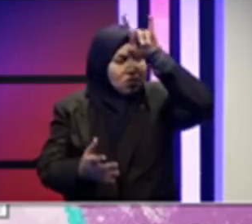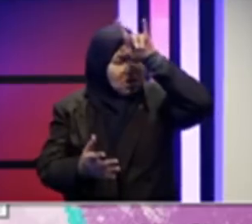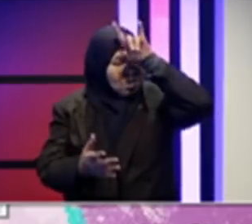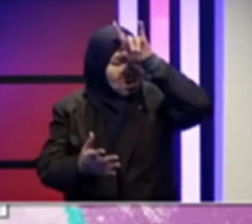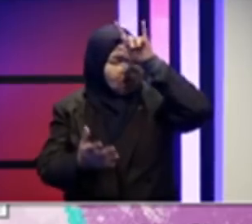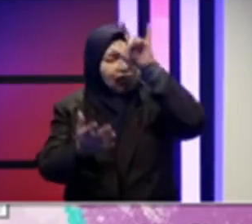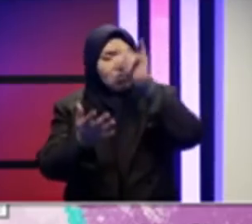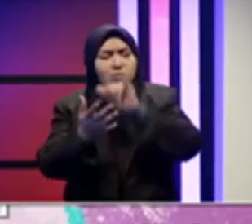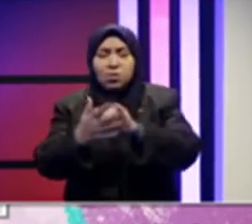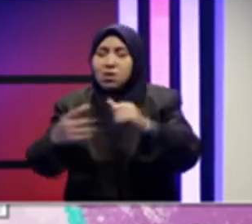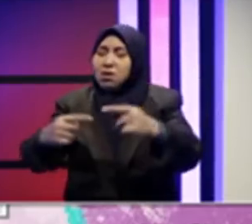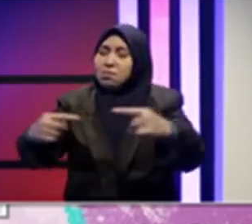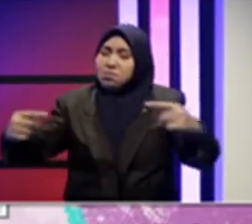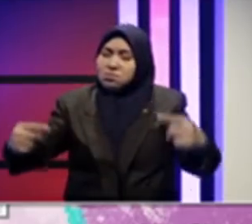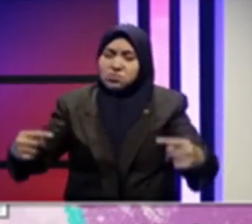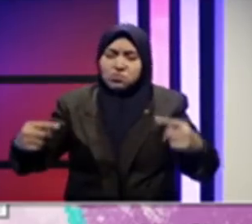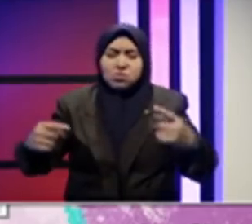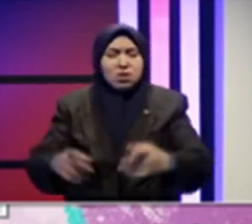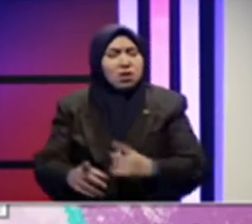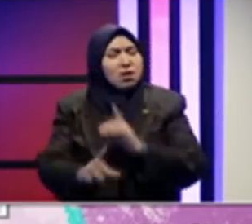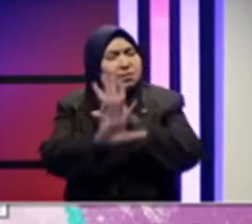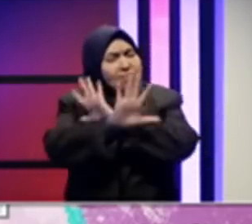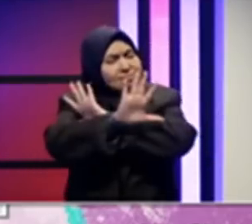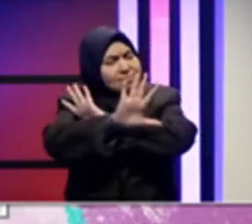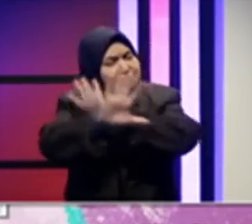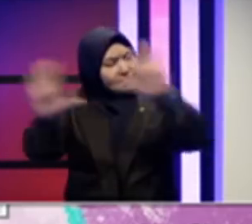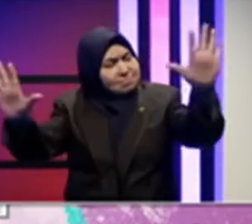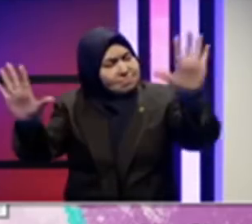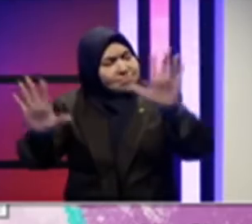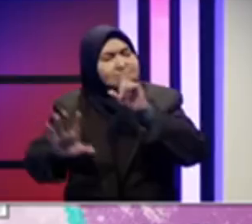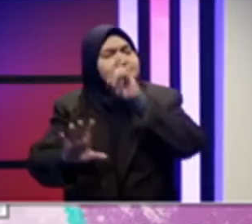إنه لكم عدو